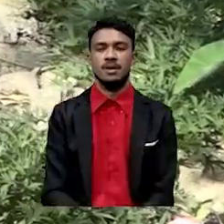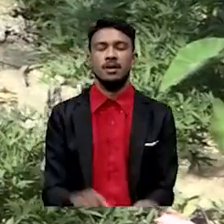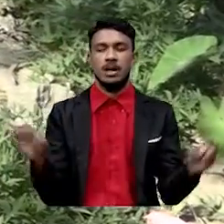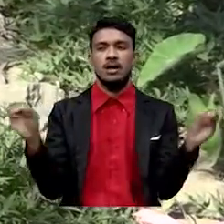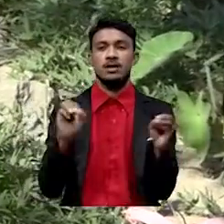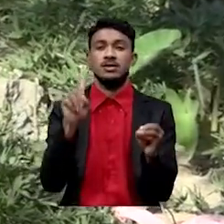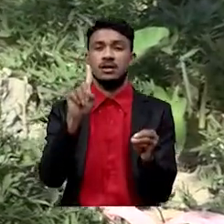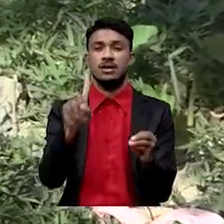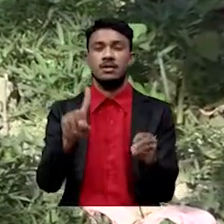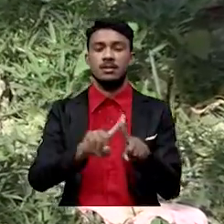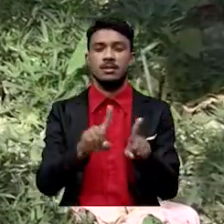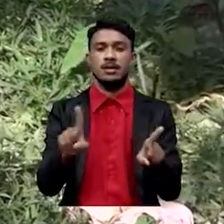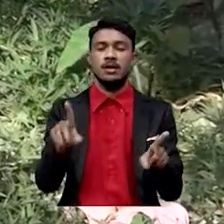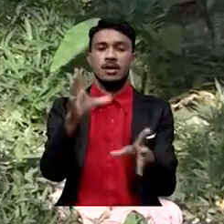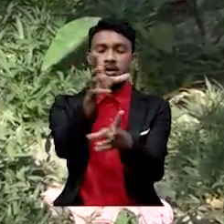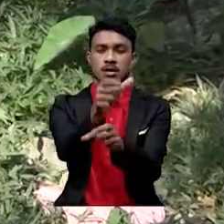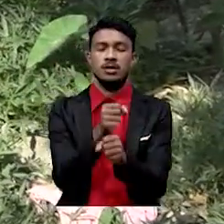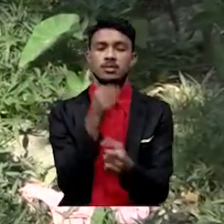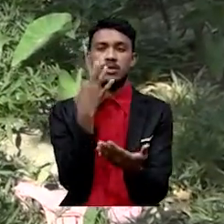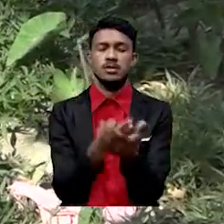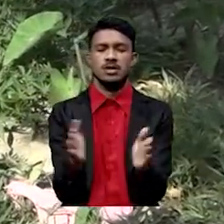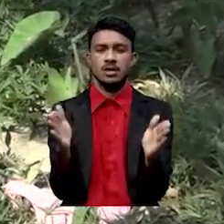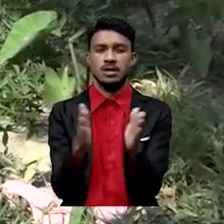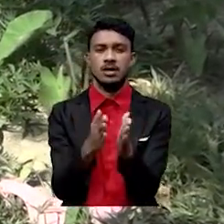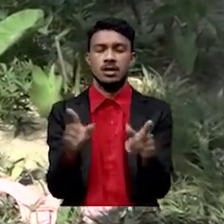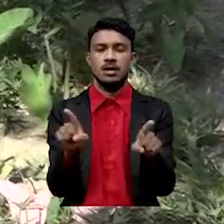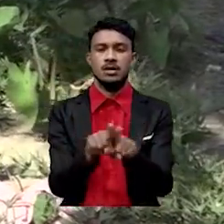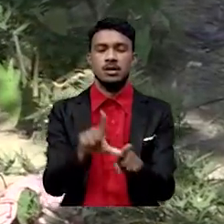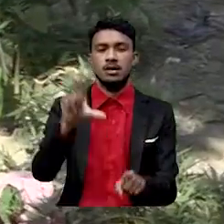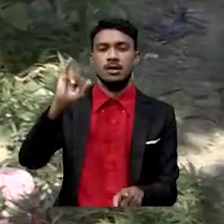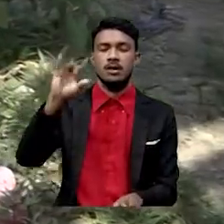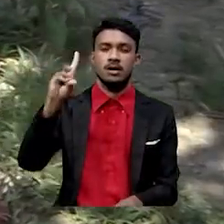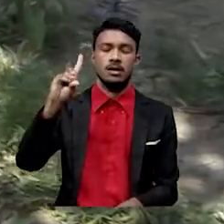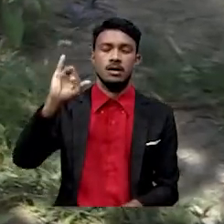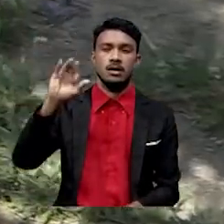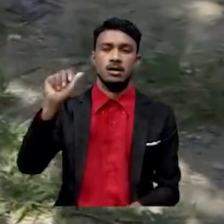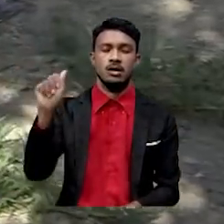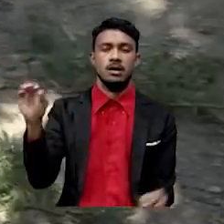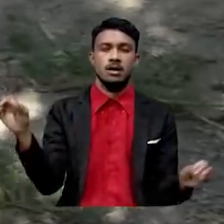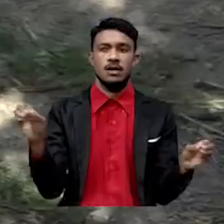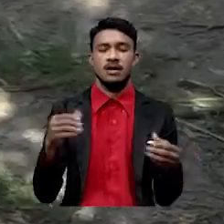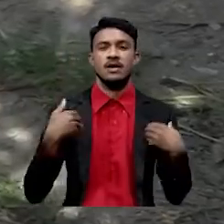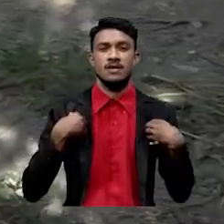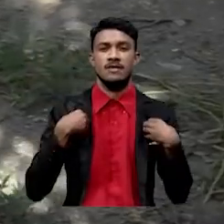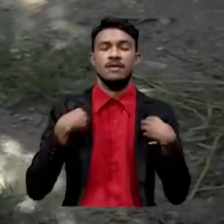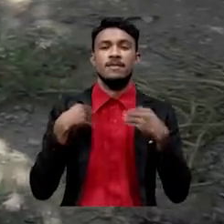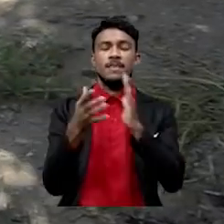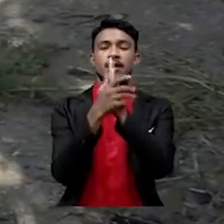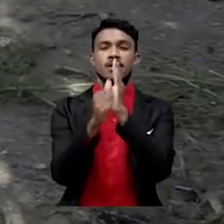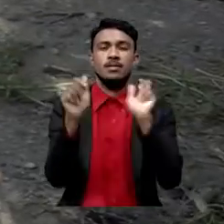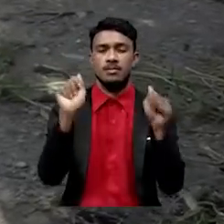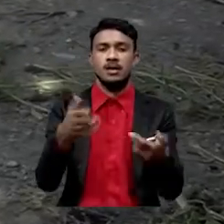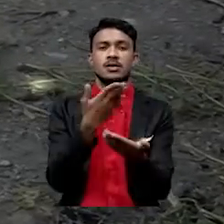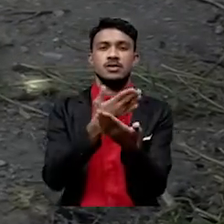nede, salario nebe kik tebes signifika Lidia la bele ia kapasidade finanseira atu bele sosa